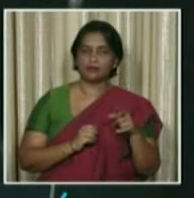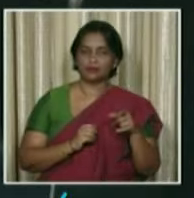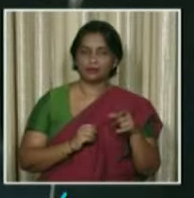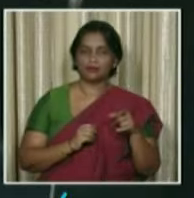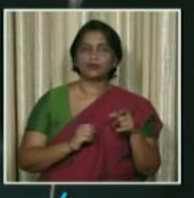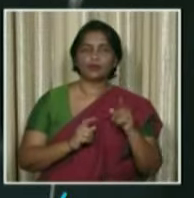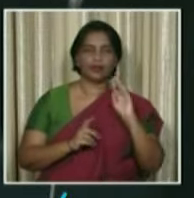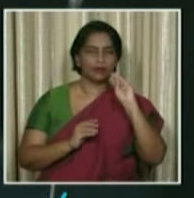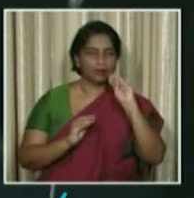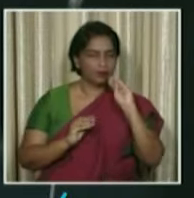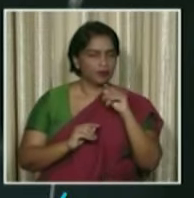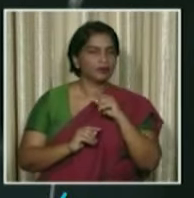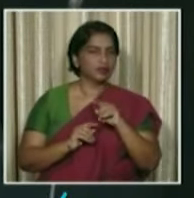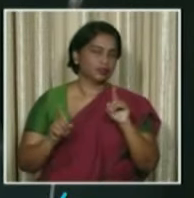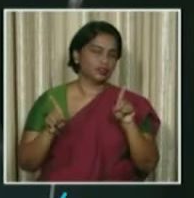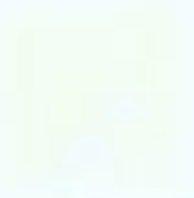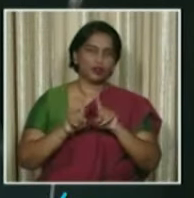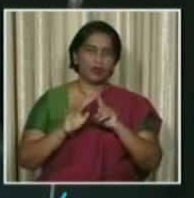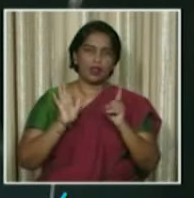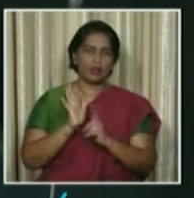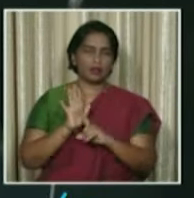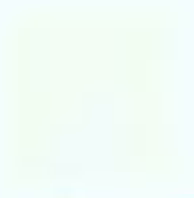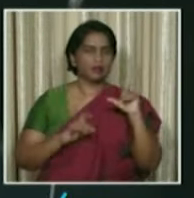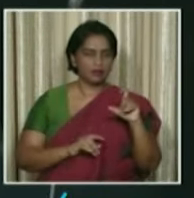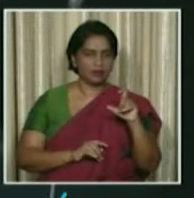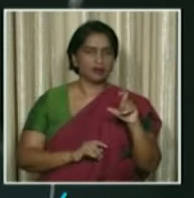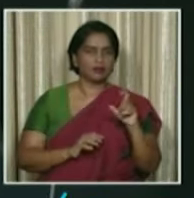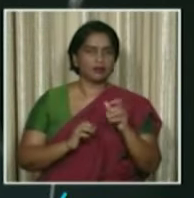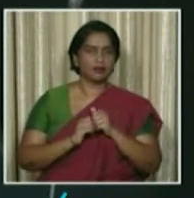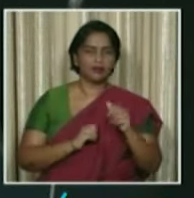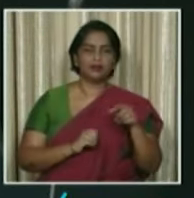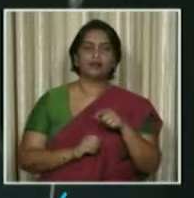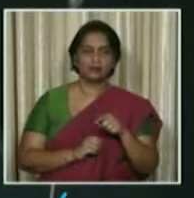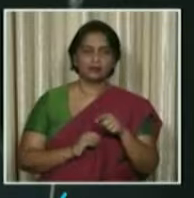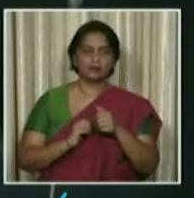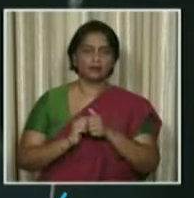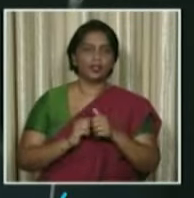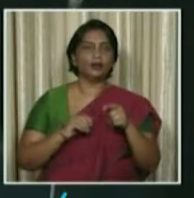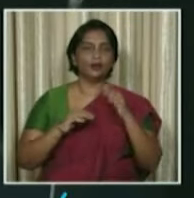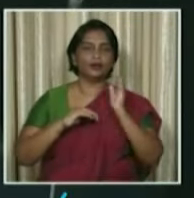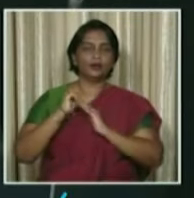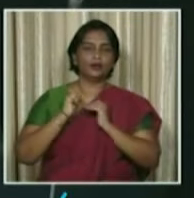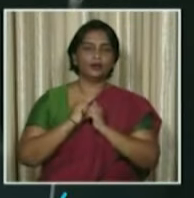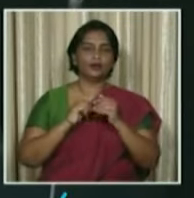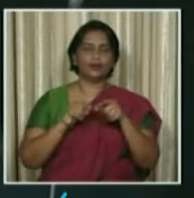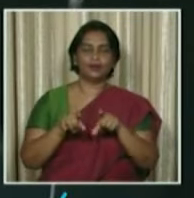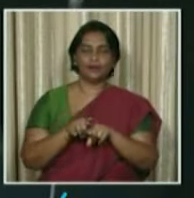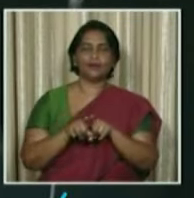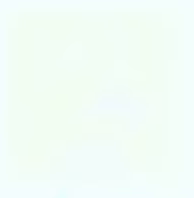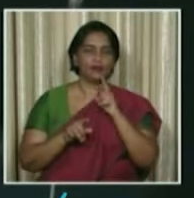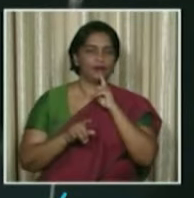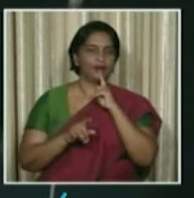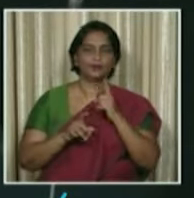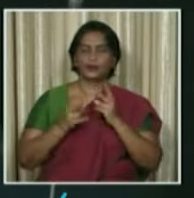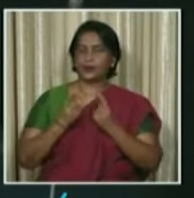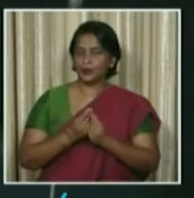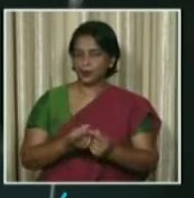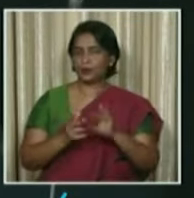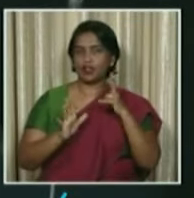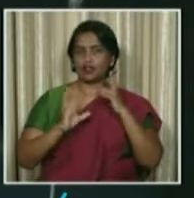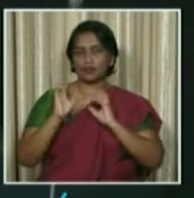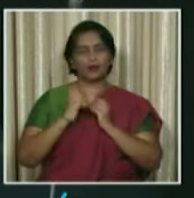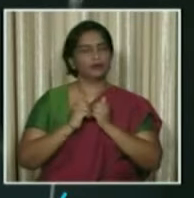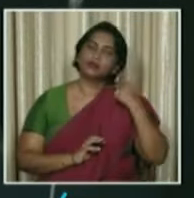යම් ප්‍රමාණයක් අඩුම ගන්න ලක්ෂ 7000ක් වැනි ප්‍රමාණයක් කඩිනමින් මුද්‍රණය කළා ගෙන්වාගෙන මේ ප්‍රශ්නෙට විසඳුමක් දෙන්න තමයි කඩනම්